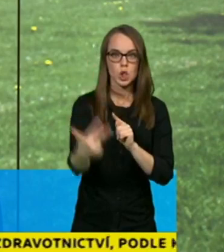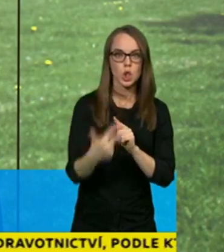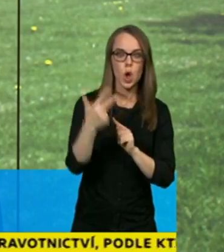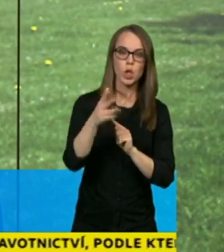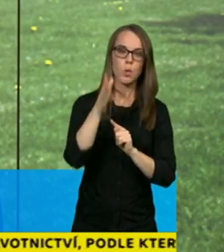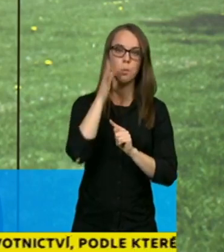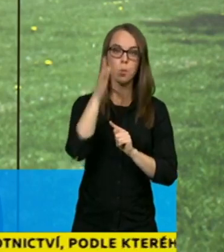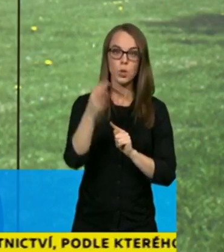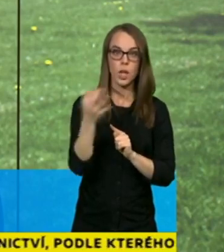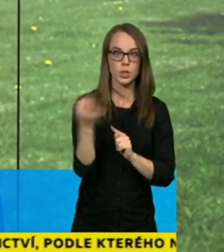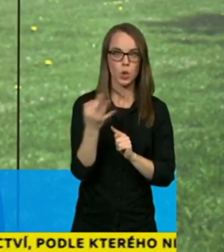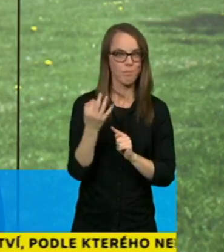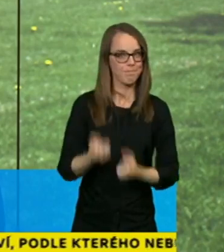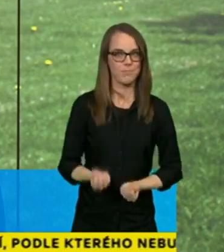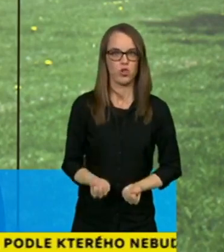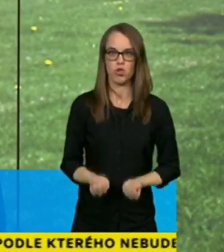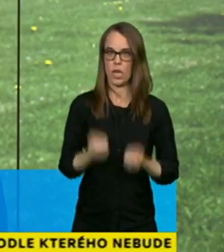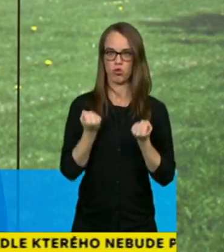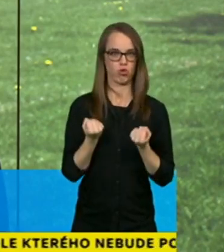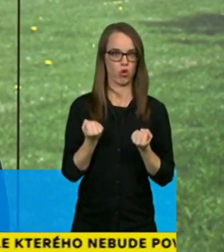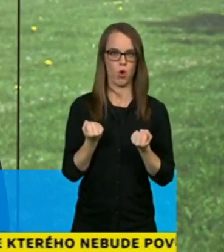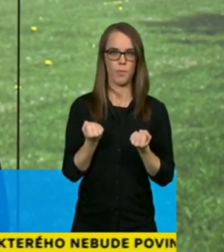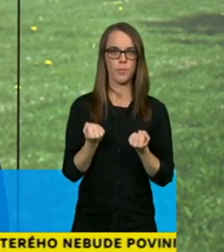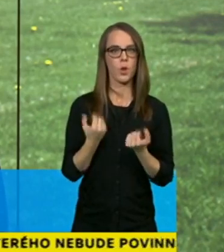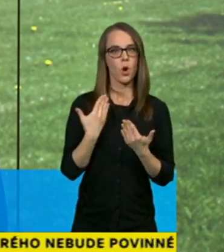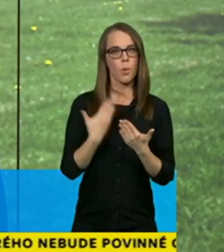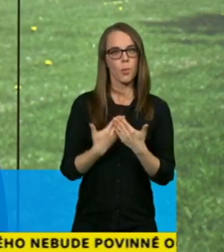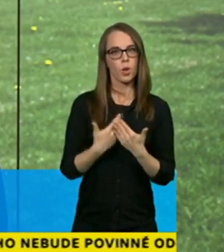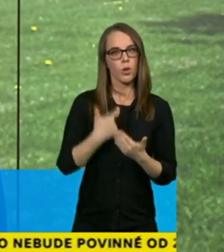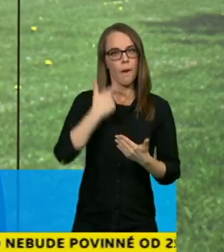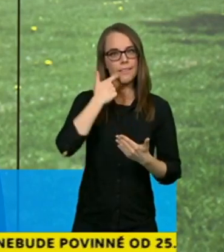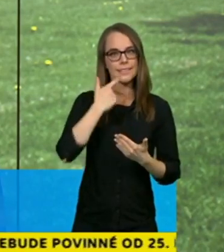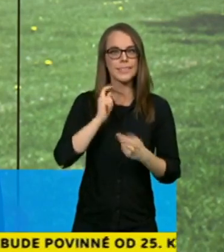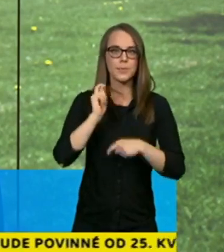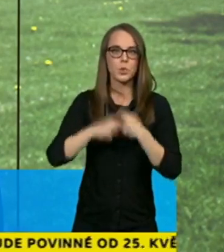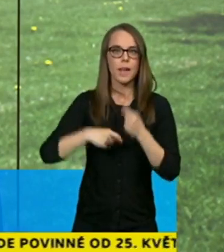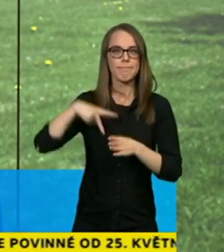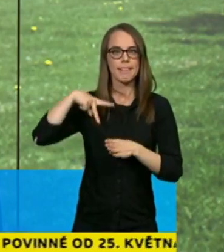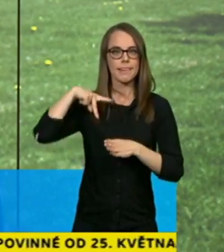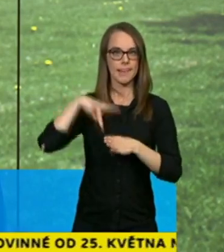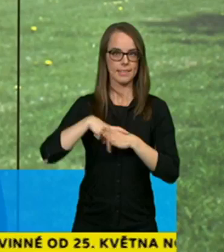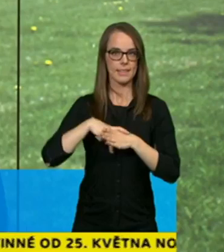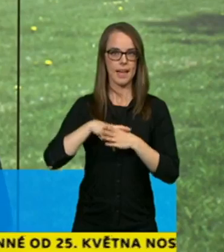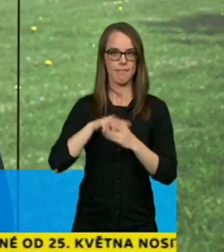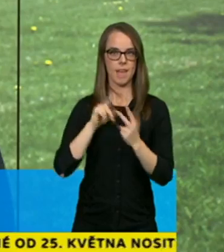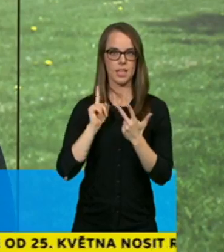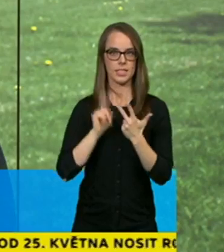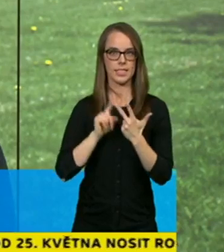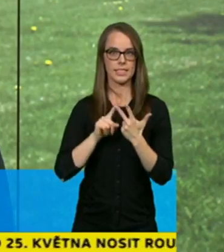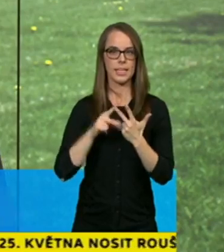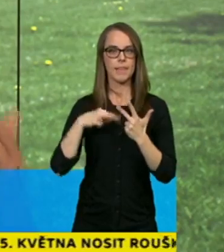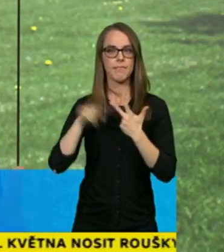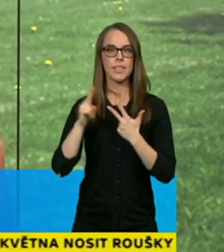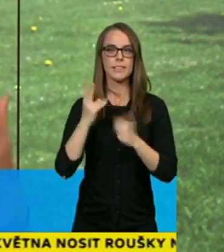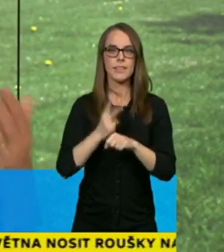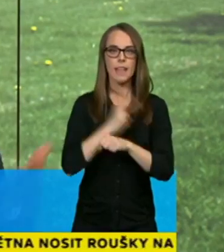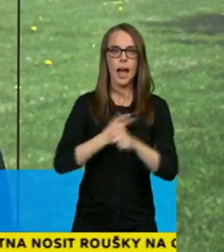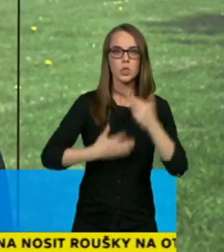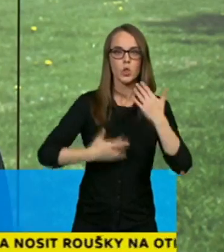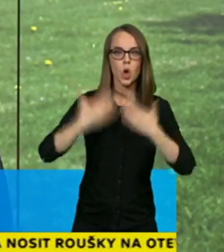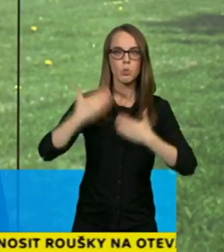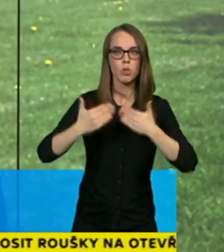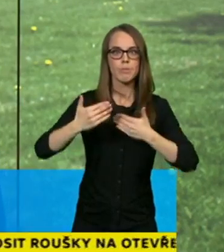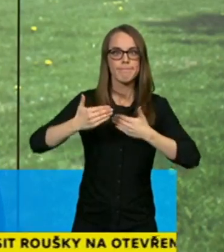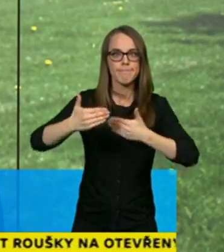prostě bude v ekonomice, proto prostě si tady vytváříme určitý prostor pro sestavení rozpočtu tak, aby